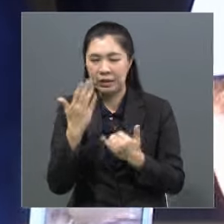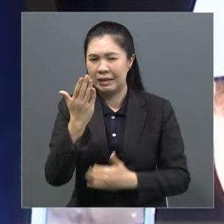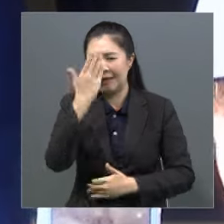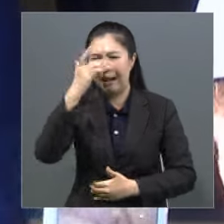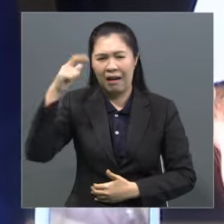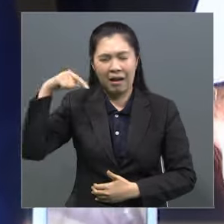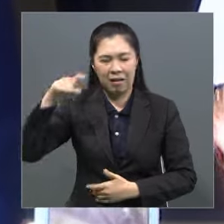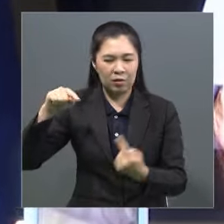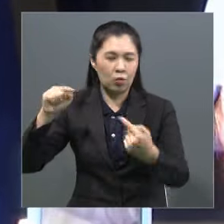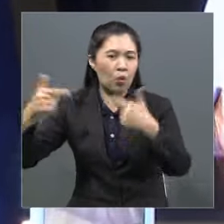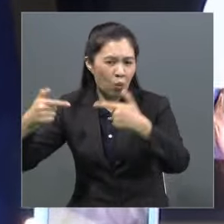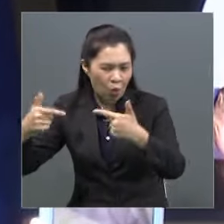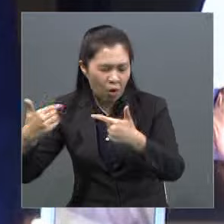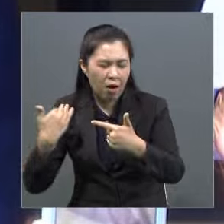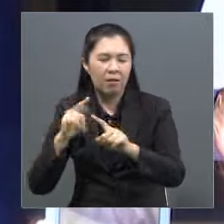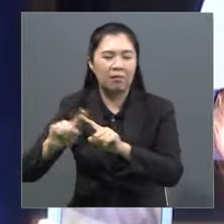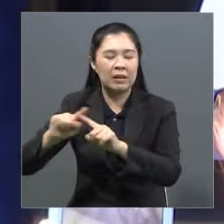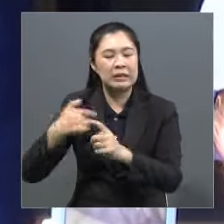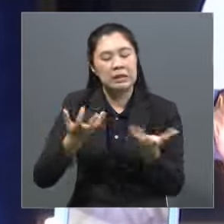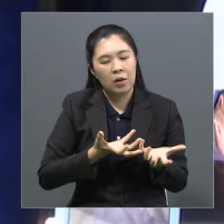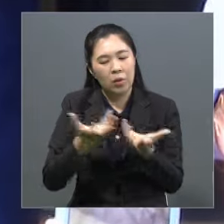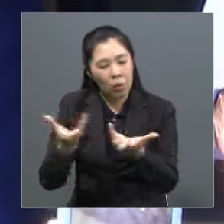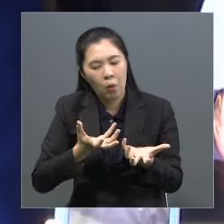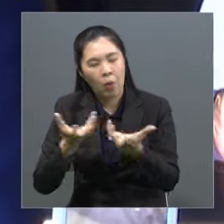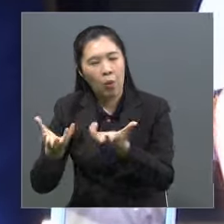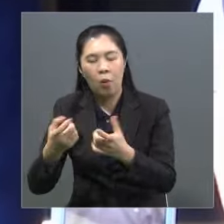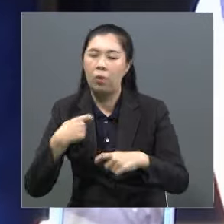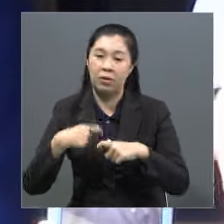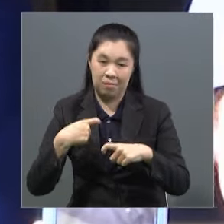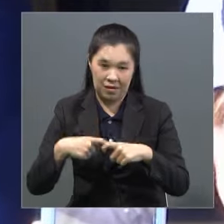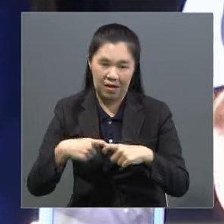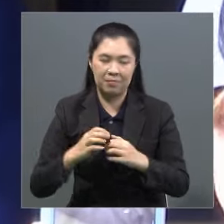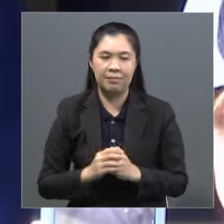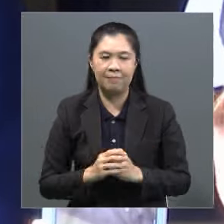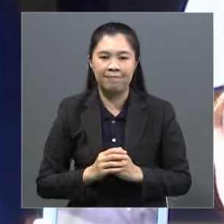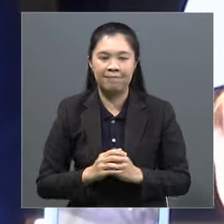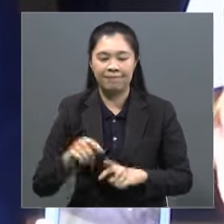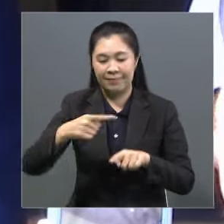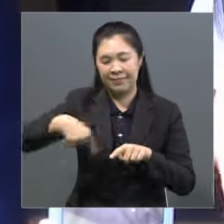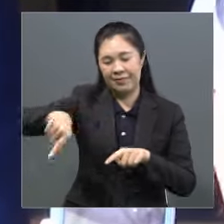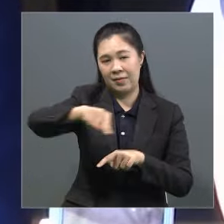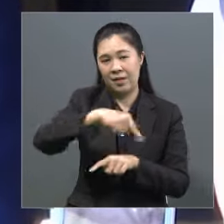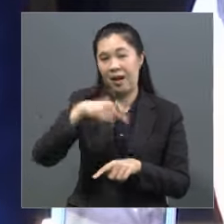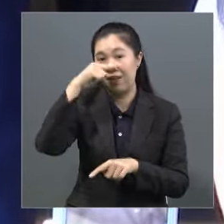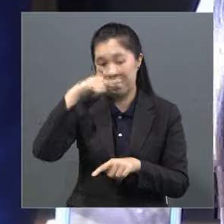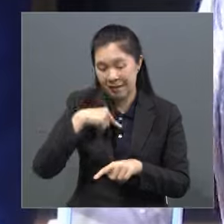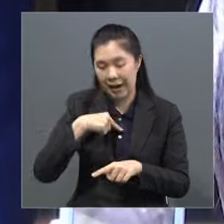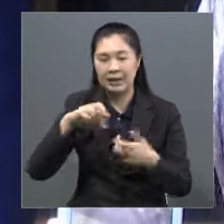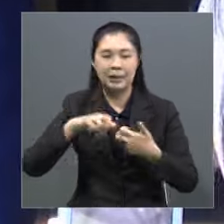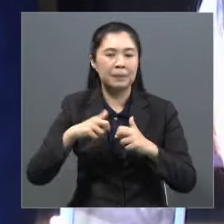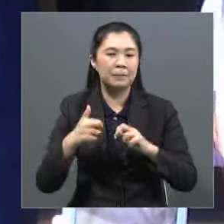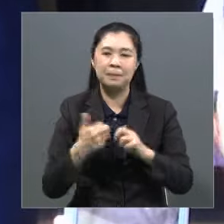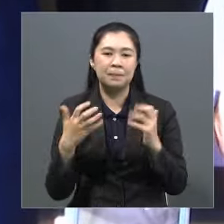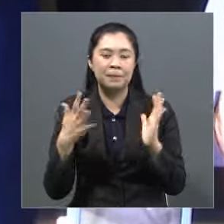ให้การขนส่งเป็นไปด้วยความลำบากมากขึ้นส่วนการขนส่งในประเทศยังถือว่าเป็นไปตามปกติไม่ได้มีผลกระทบอะ